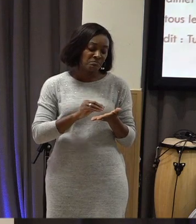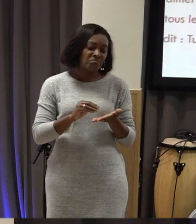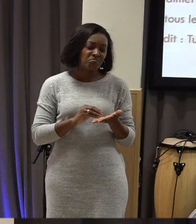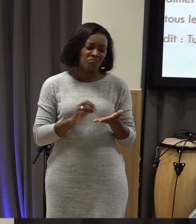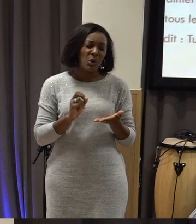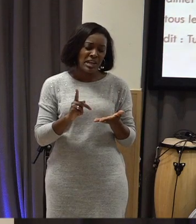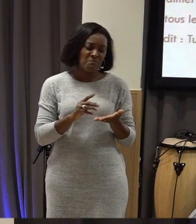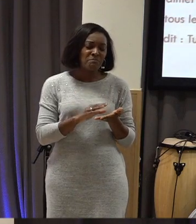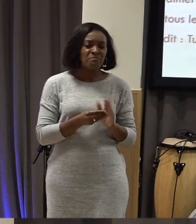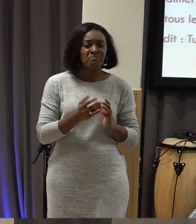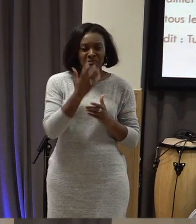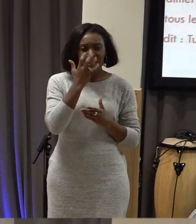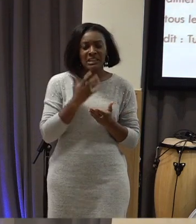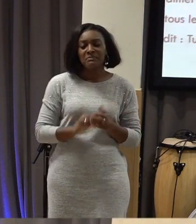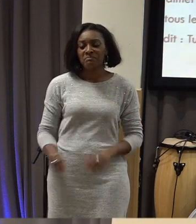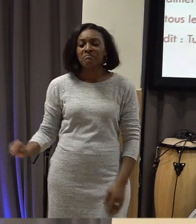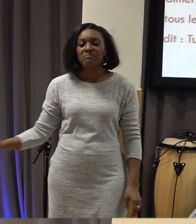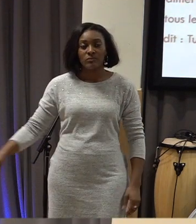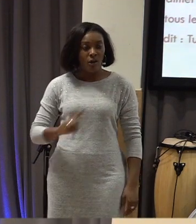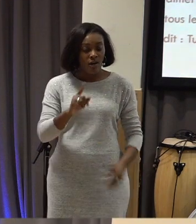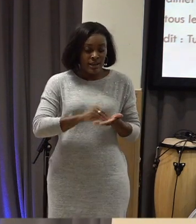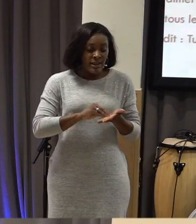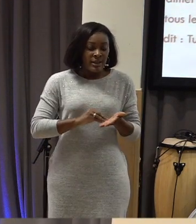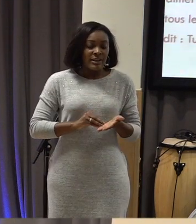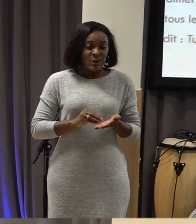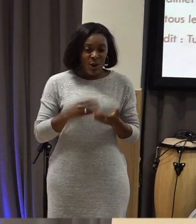attitude joyeuse et repentante.